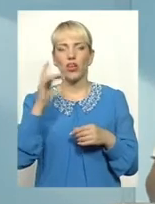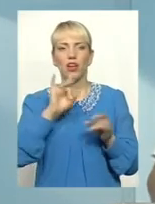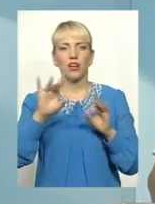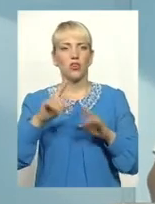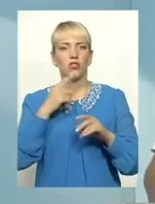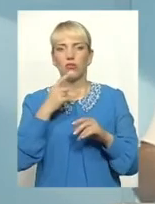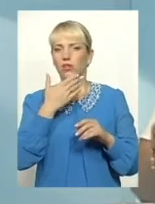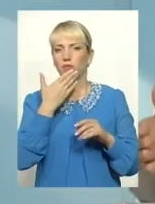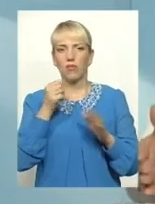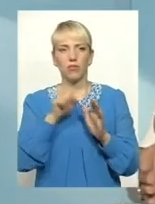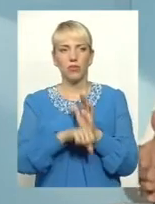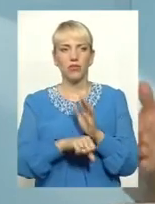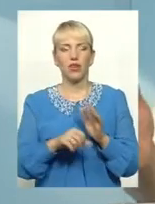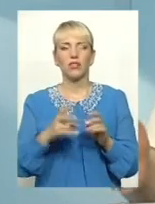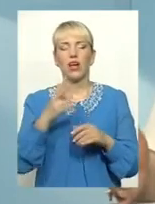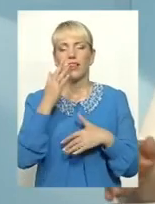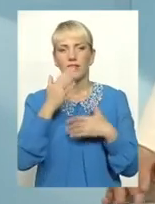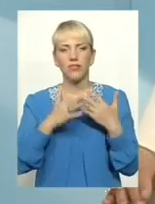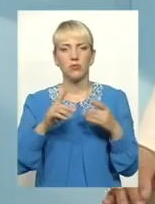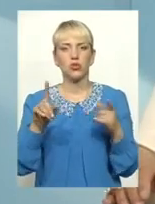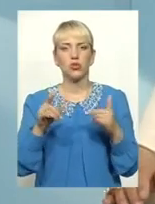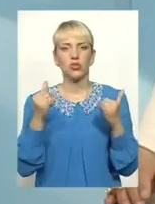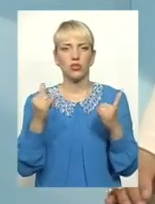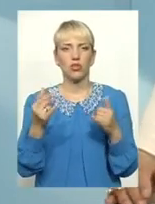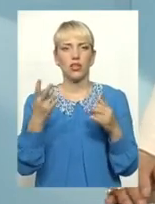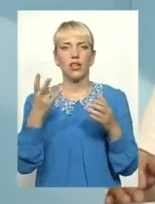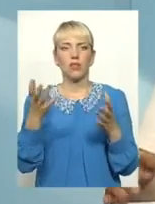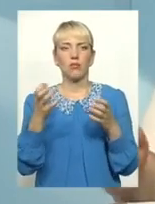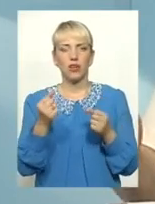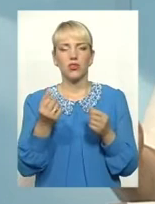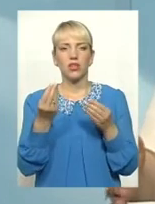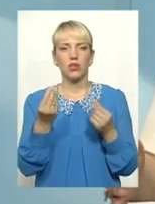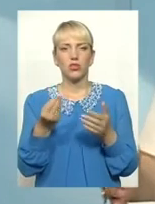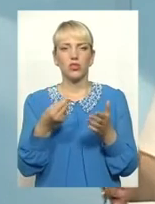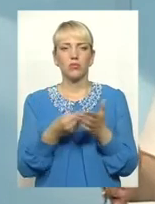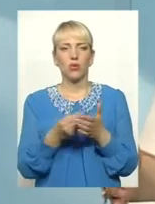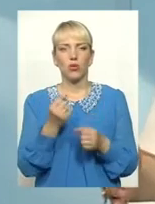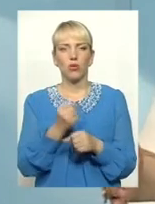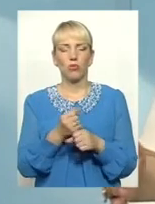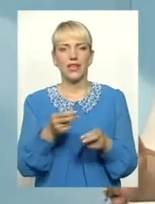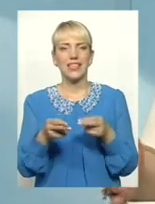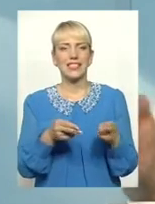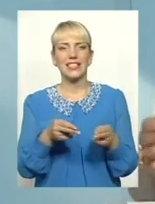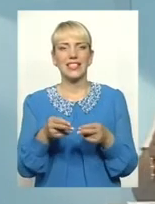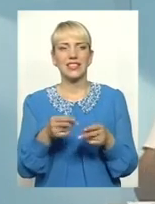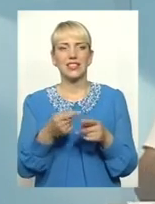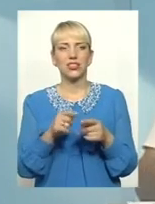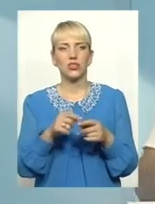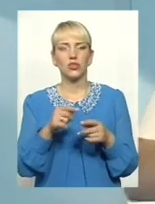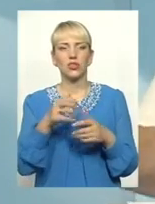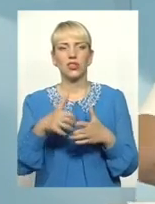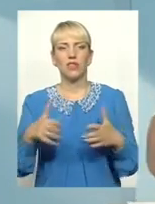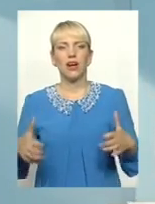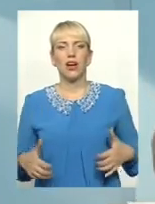сьогодні беруть за кошти бюджета, роблять стерилізацію, цю тваринку